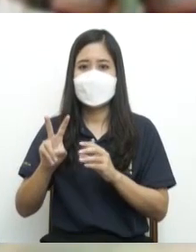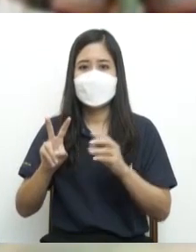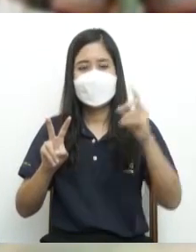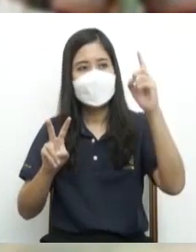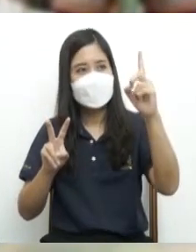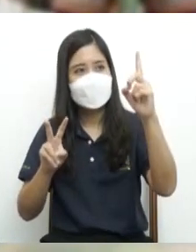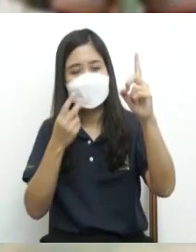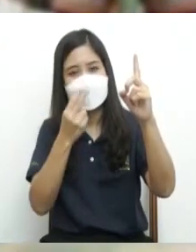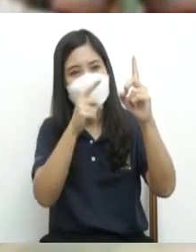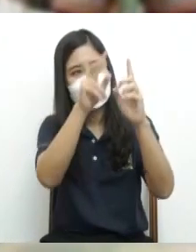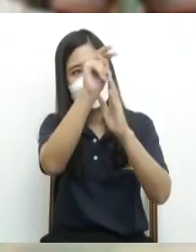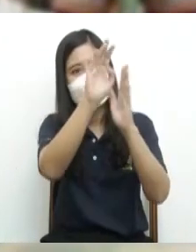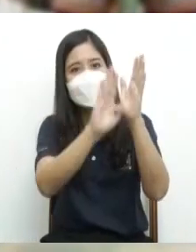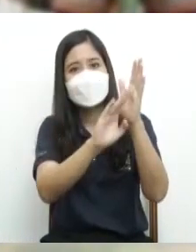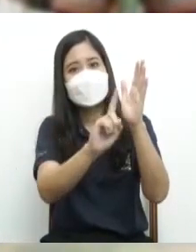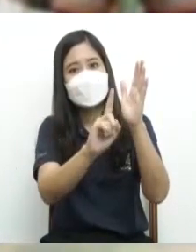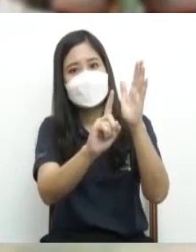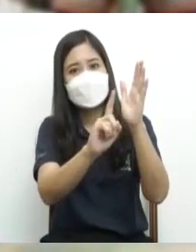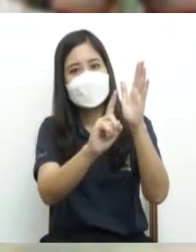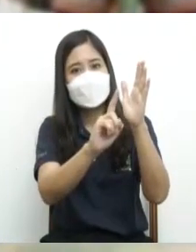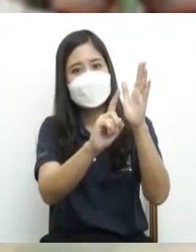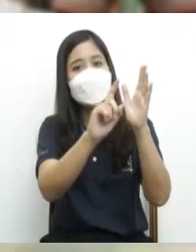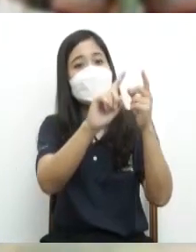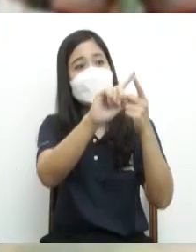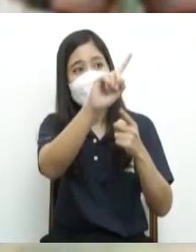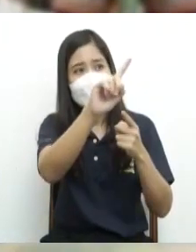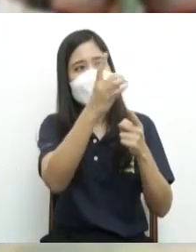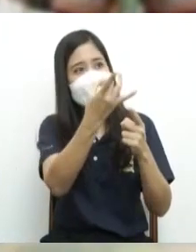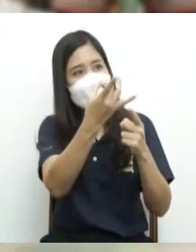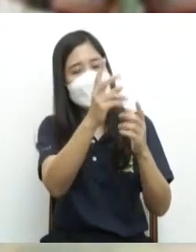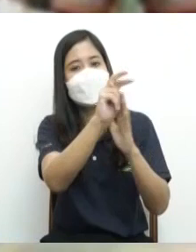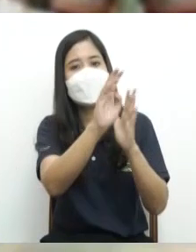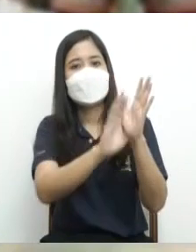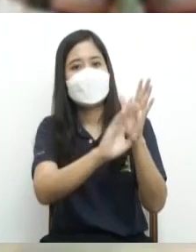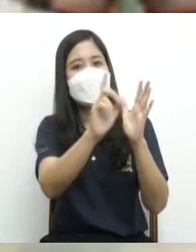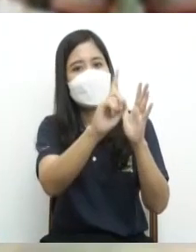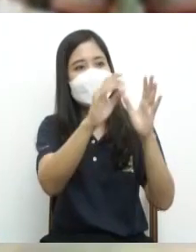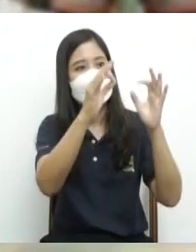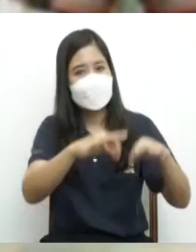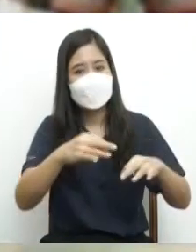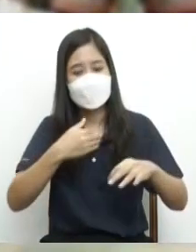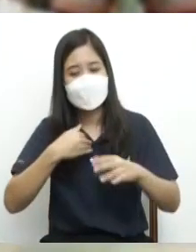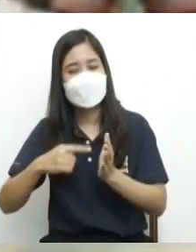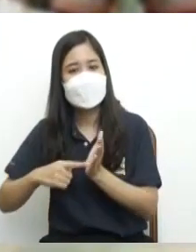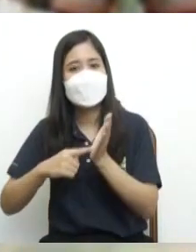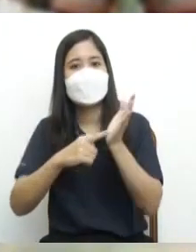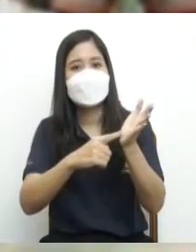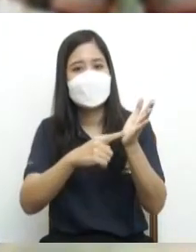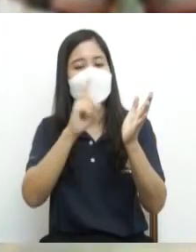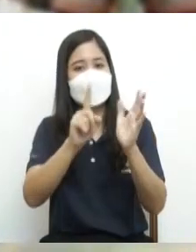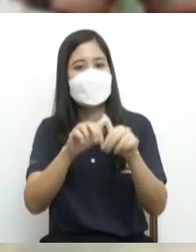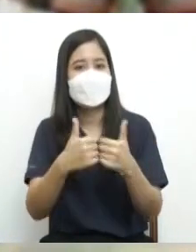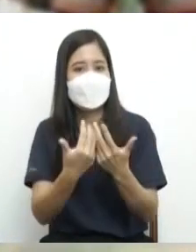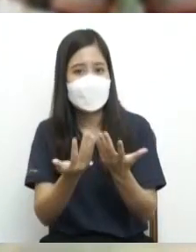ไรสิ่งที่เบอร์หนึ่งตัดสินใจไปแล้วคืออะไรถ้าท่านจะเสนอความเห็นก็เสนอความเห็นว่าเป็นอย่างไร